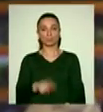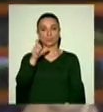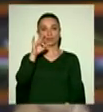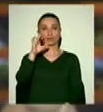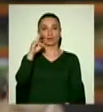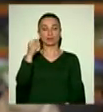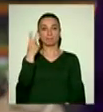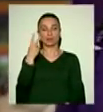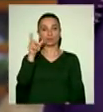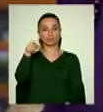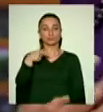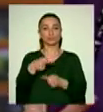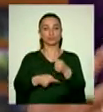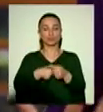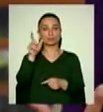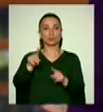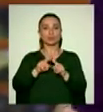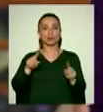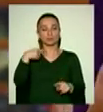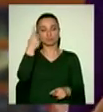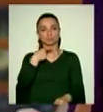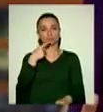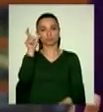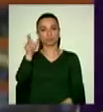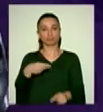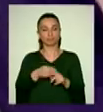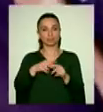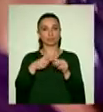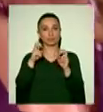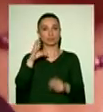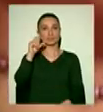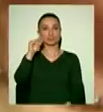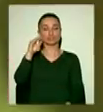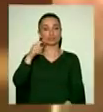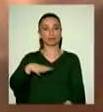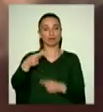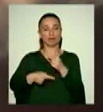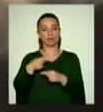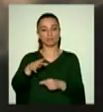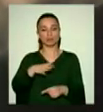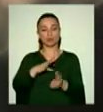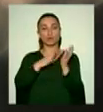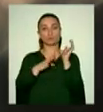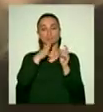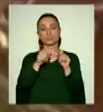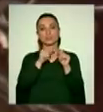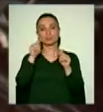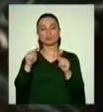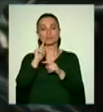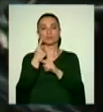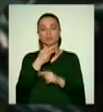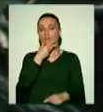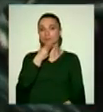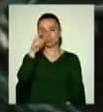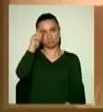ერეკლე მეორის შთამომავალი იყო, განსაკუთრებული გარეგნობის, ამიტომაც ეძახდნენ მას საჯიშე ქართველს. 90-იანი წლების ყველაზე